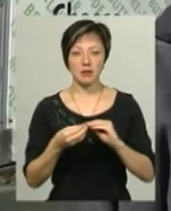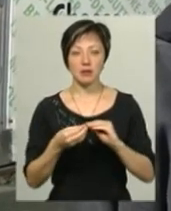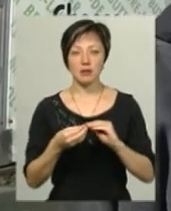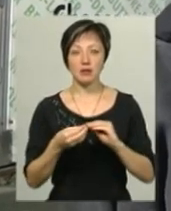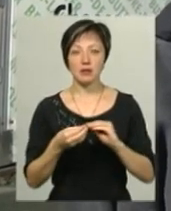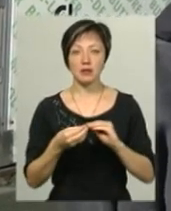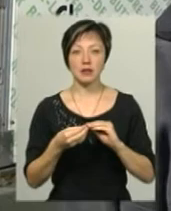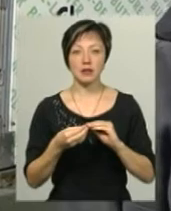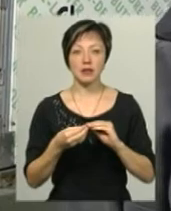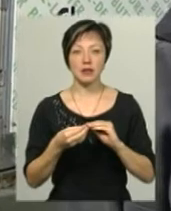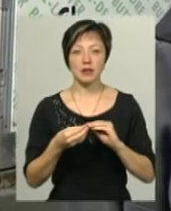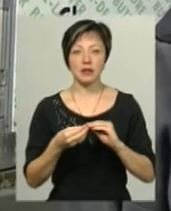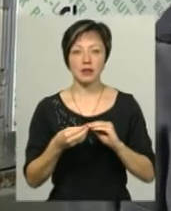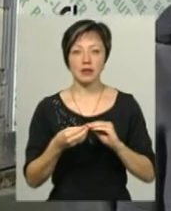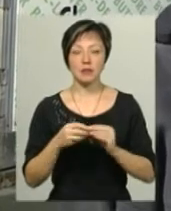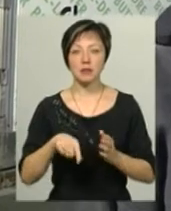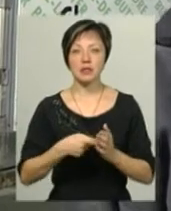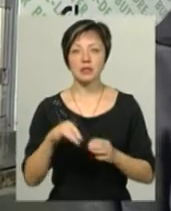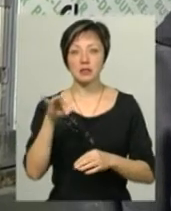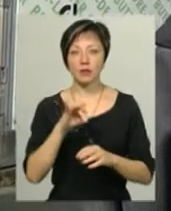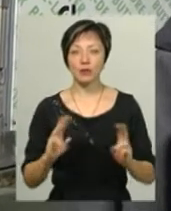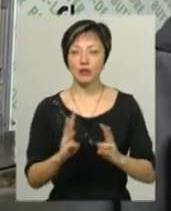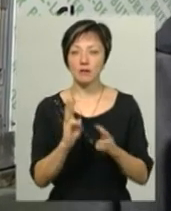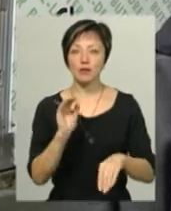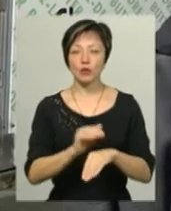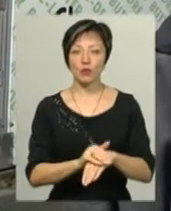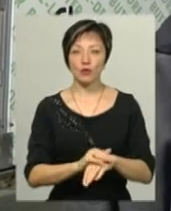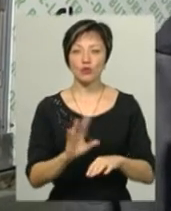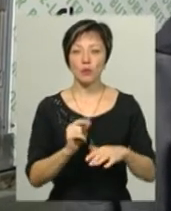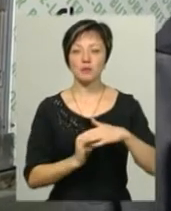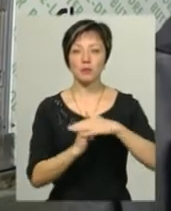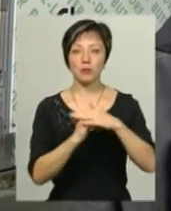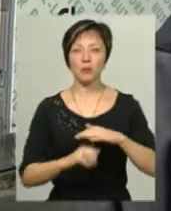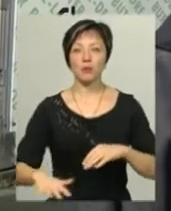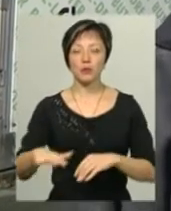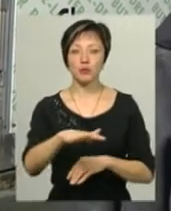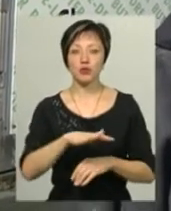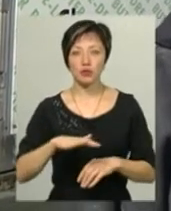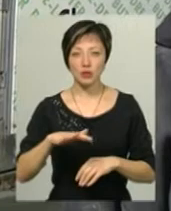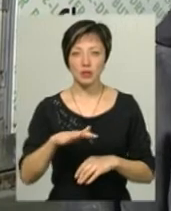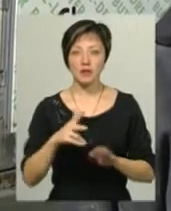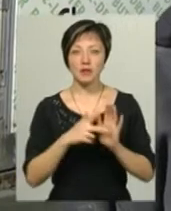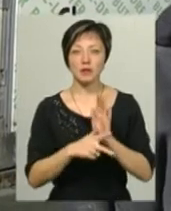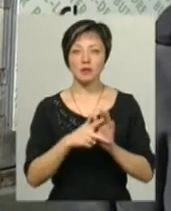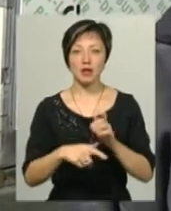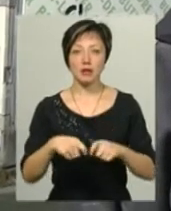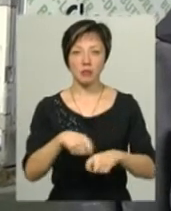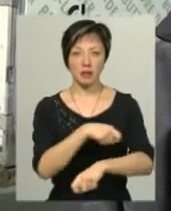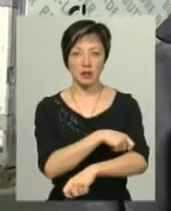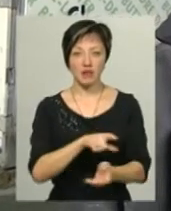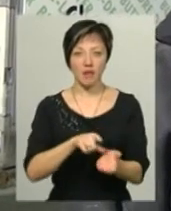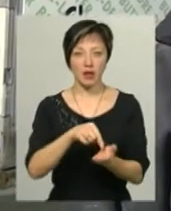Ізяслав. Прибувши на місце пожежі, було встановлено, що горять складські приміщення площею 80 квадратних